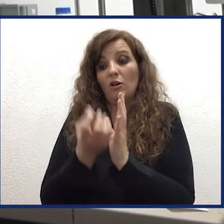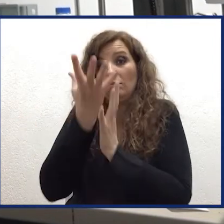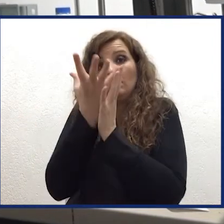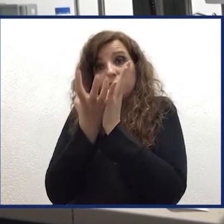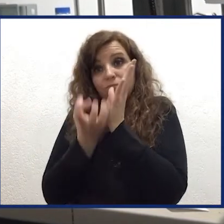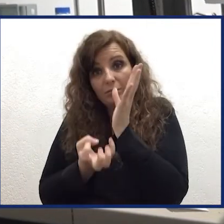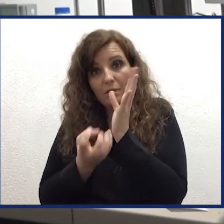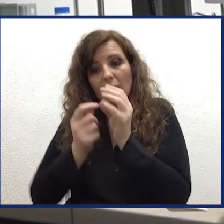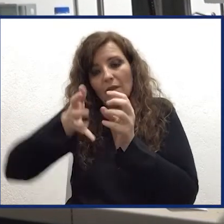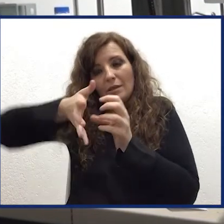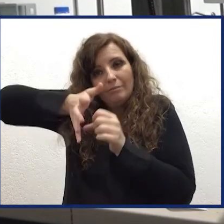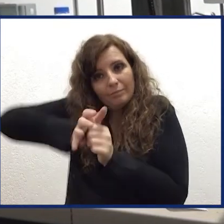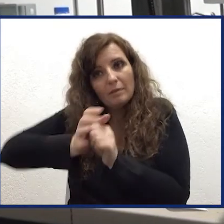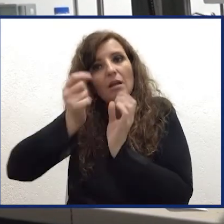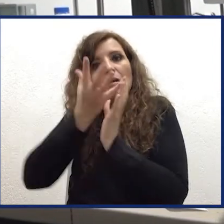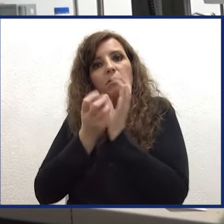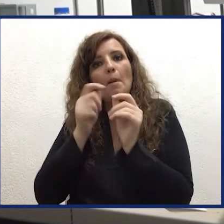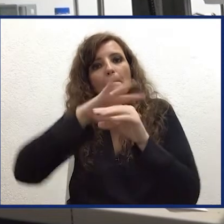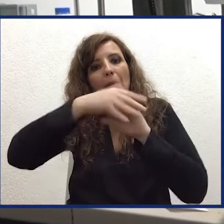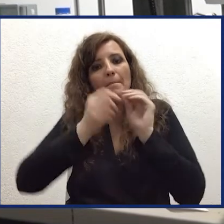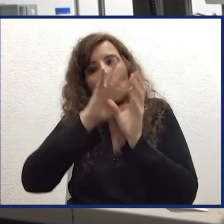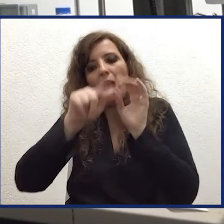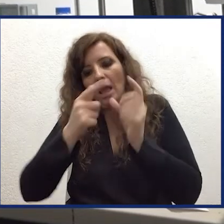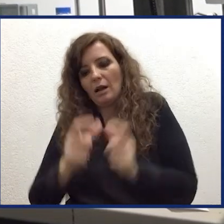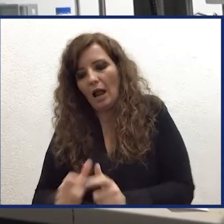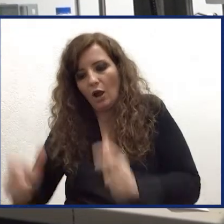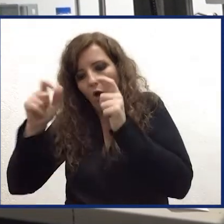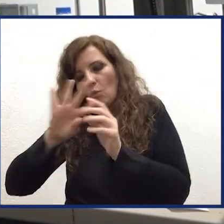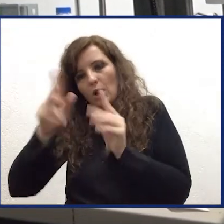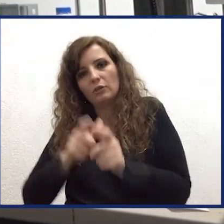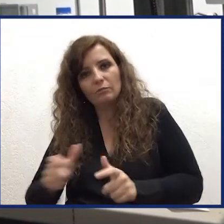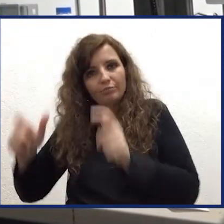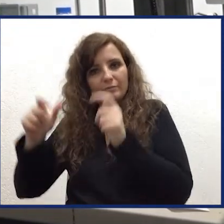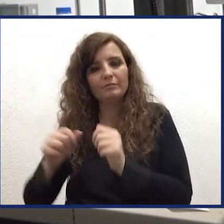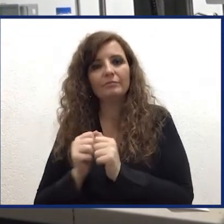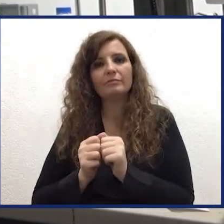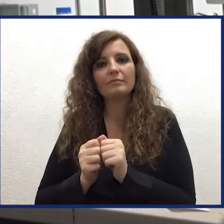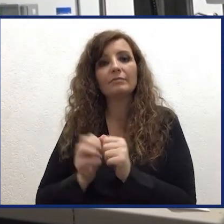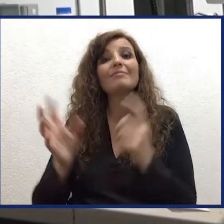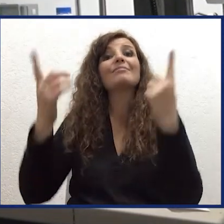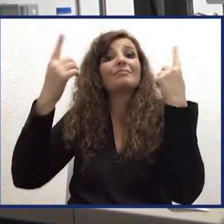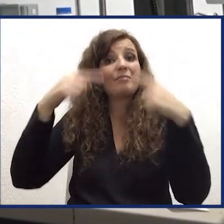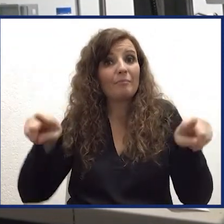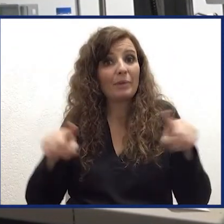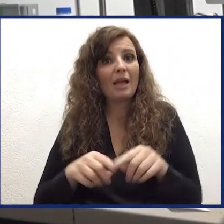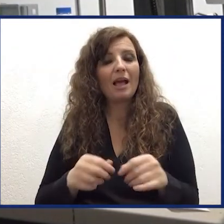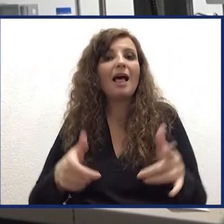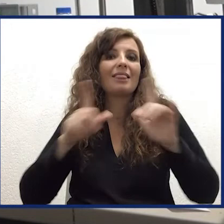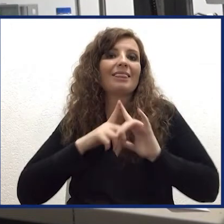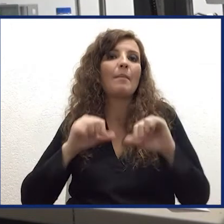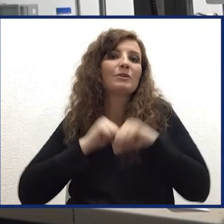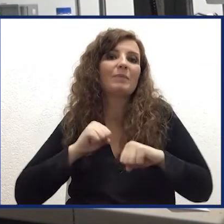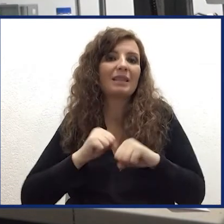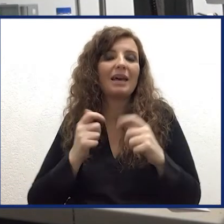Quindi la soluzione viene fatta permeare attraverso la membrana e viene raccolta in un altro serbatoio. Questo ci consente,